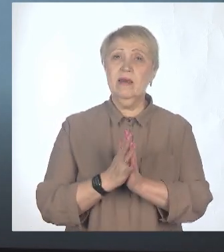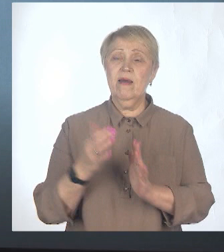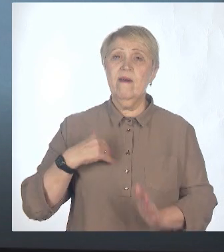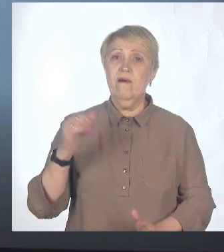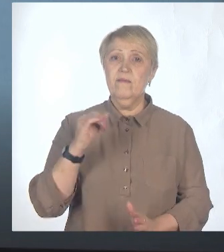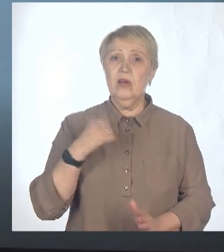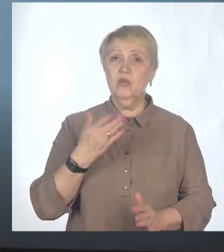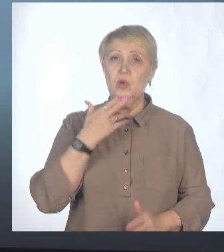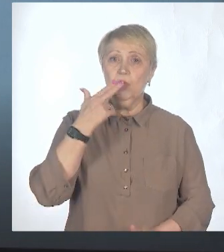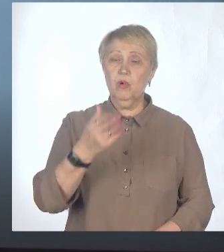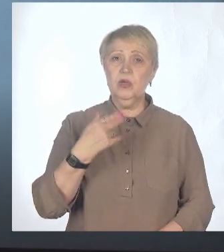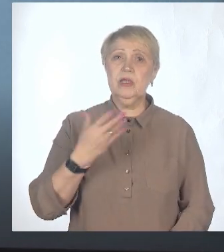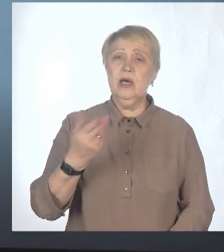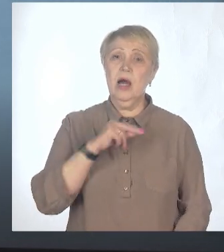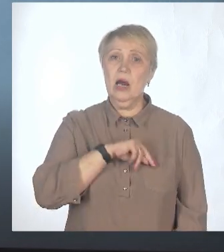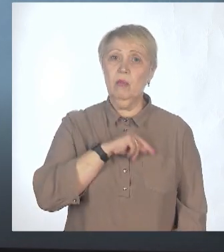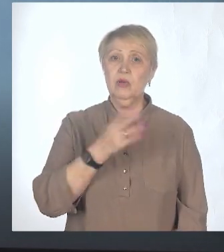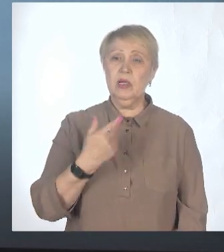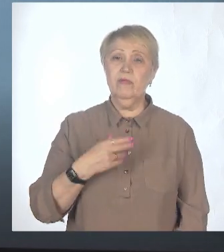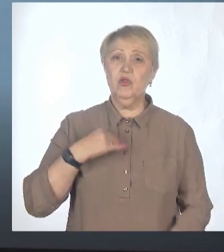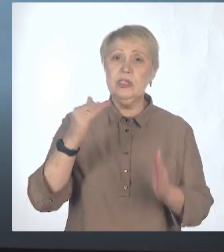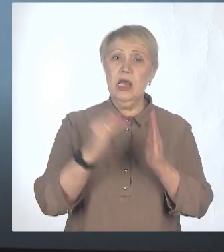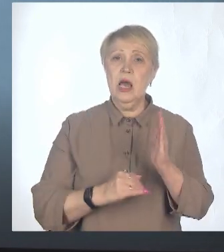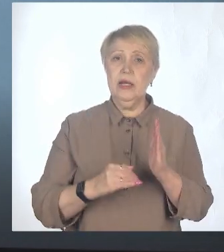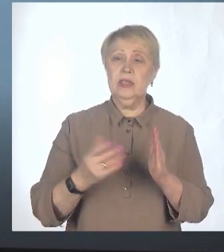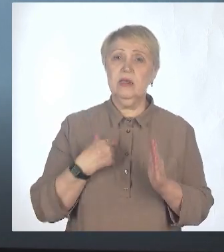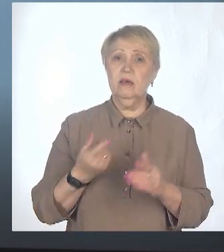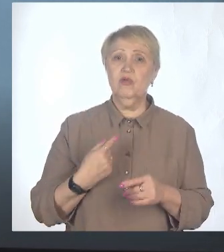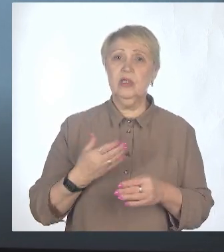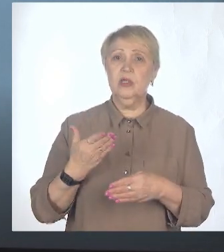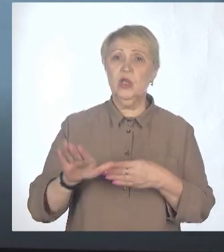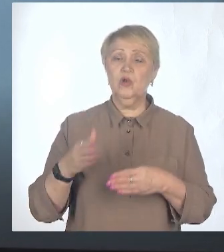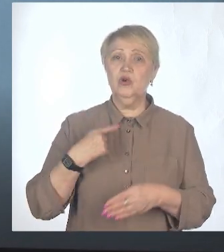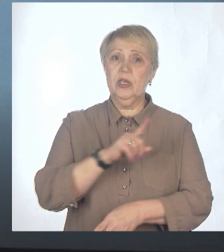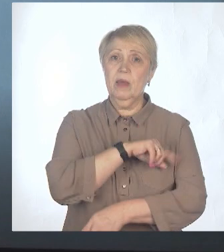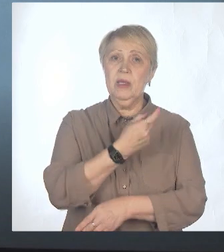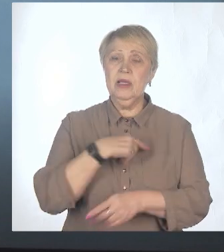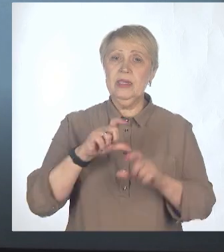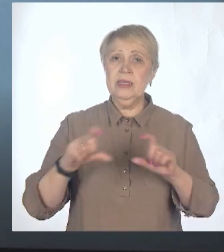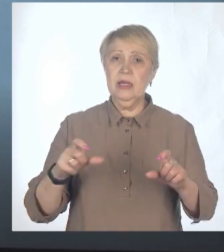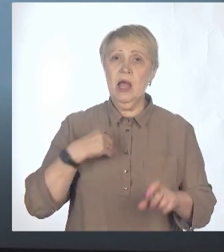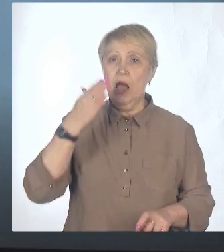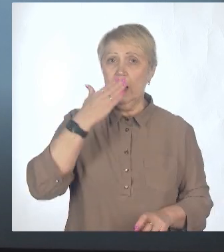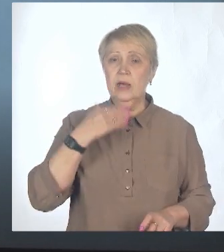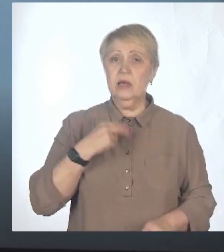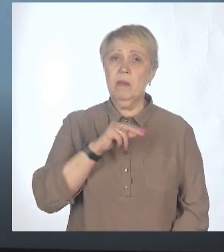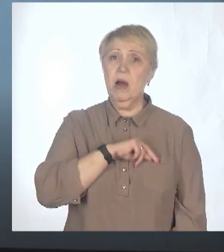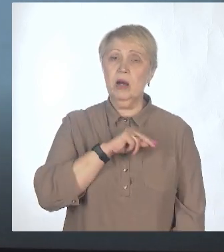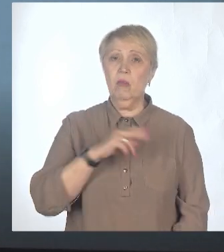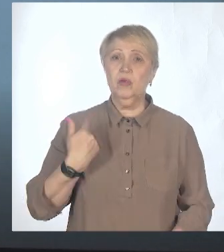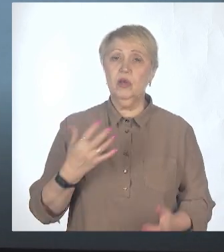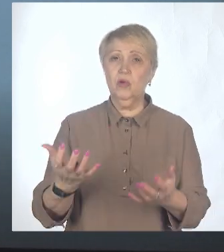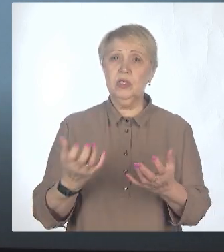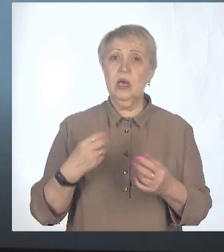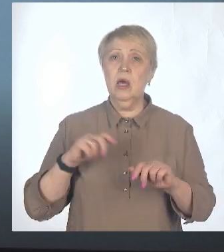коронакризиса спрос на сотрудников резко снижался, за исключением медицины, там искали всех. А затем летом работодатели адаптировались,